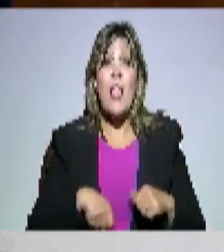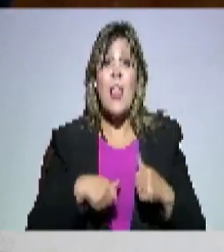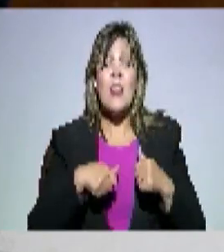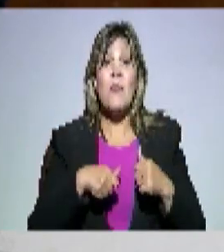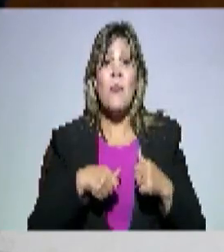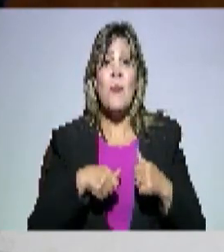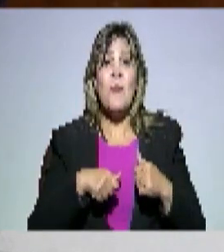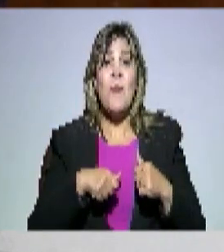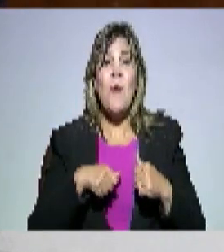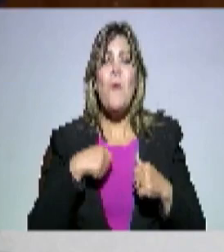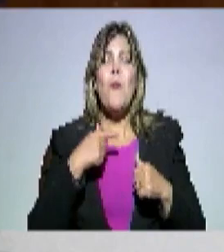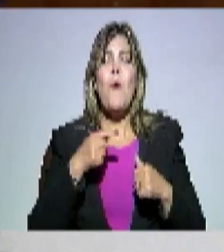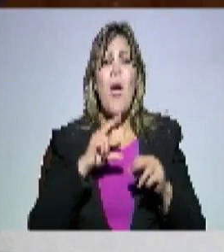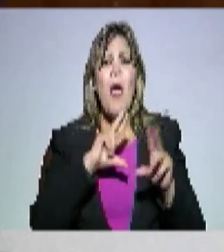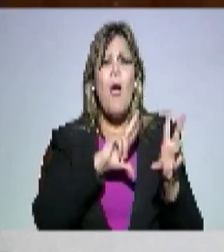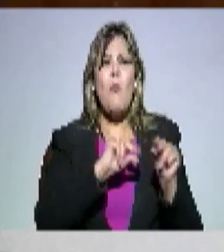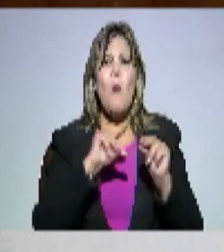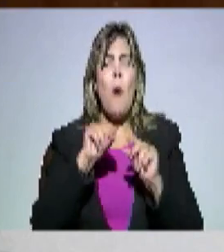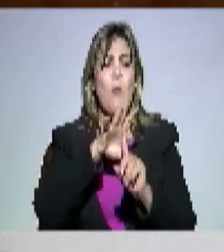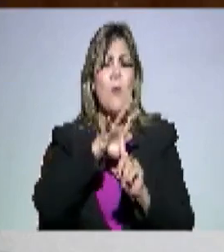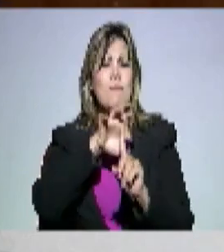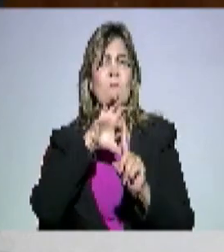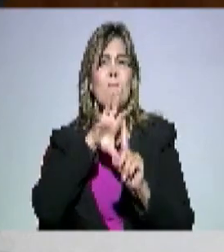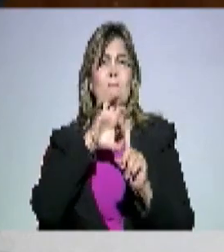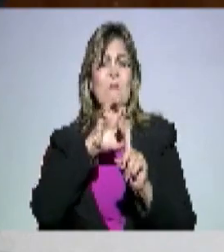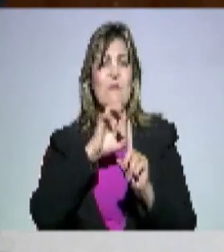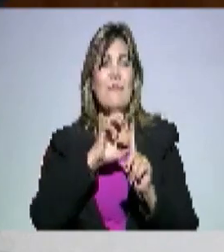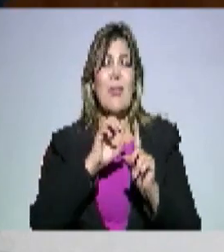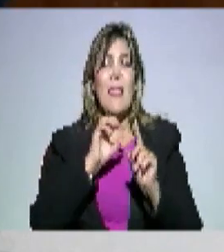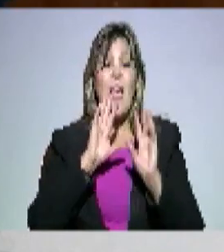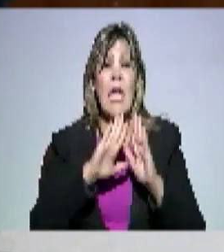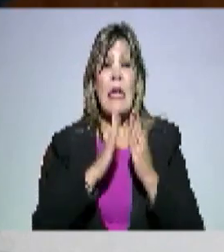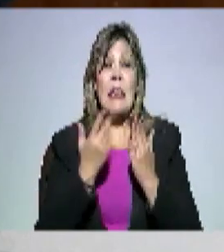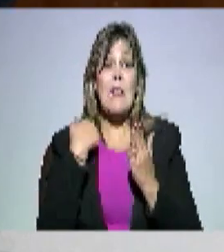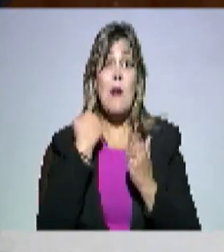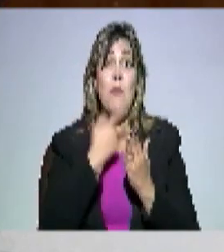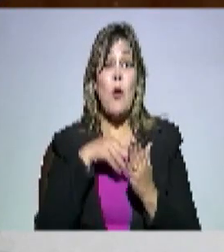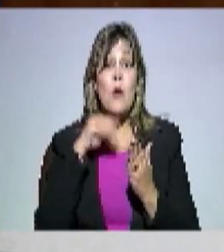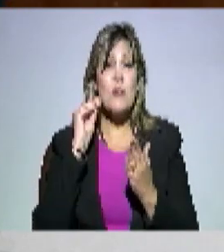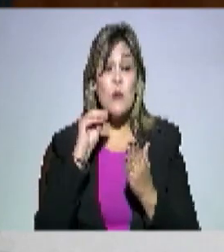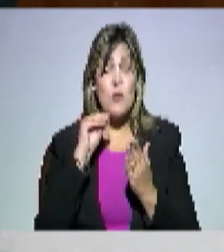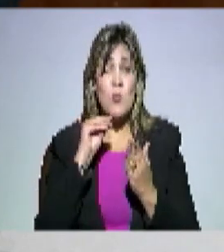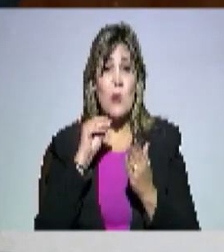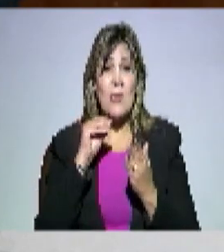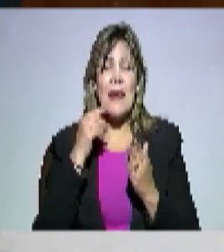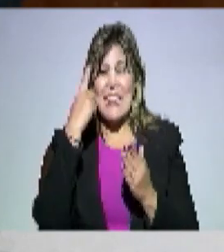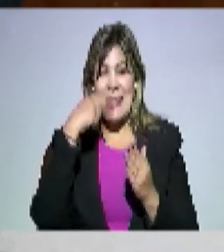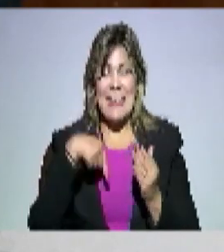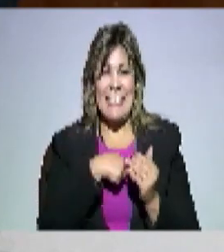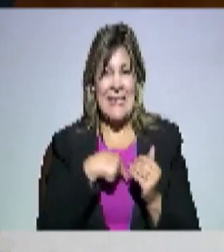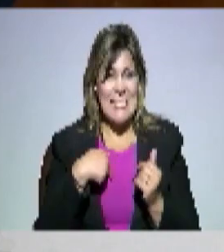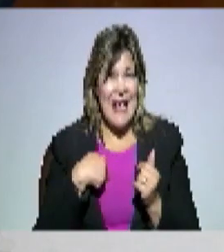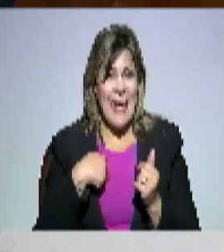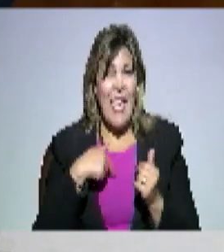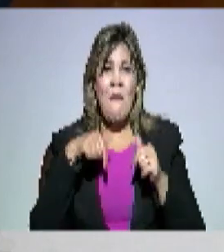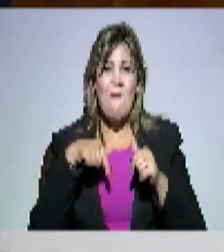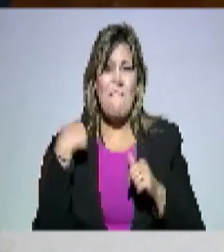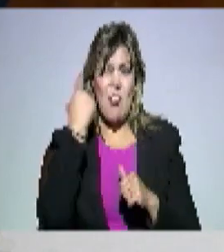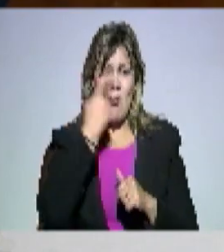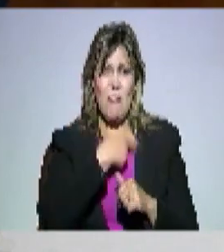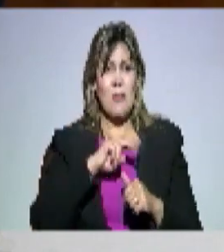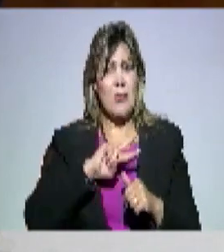كده نعمل ايه وتمثلوا بايمانهم كان الكتاب المقدس عايز يقول لنا كده ان كنييسه فيها